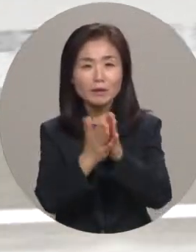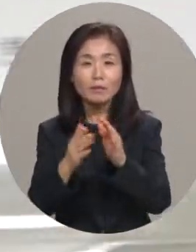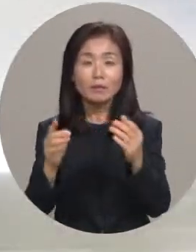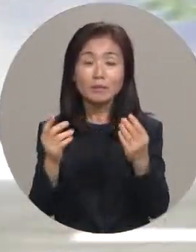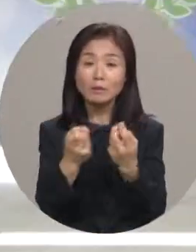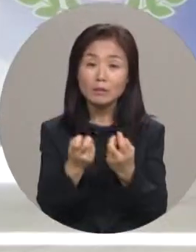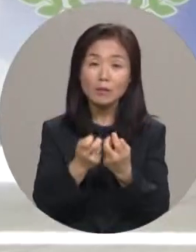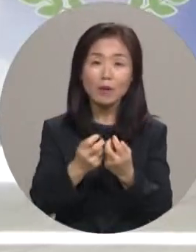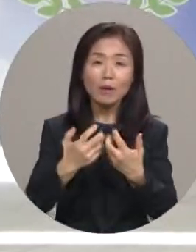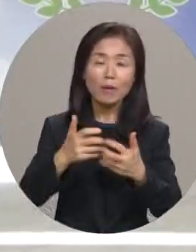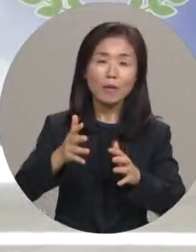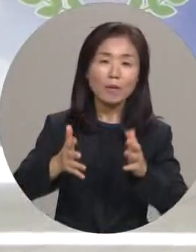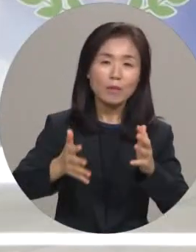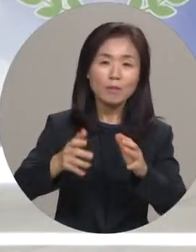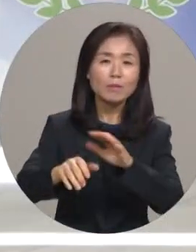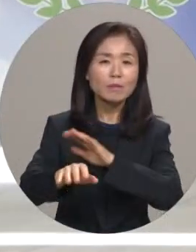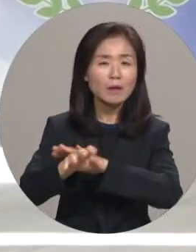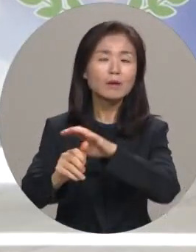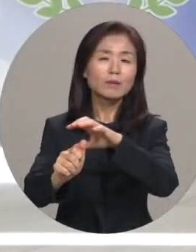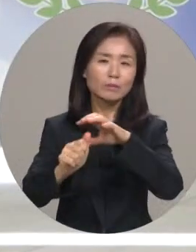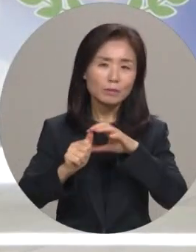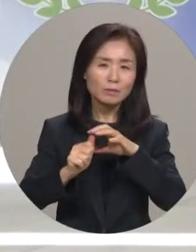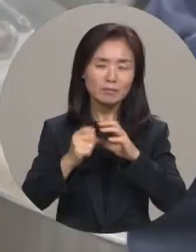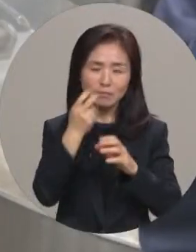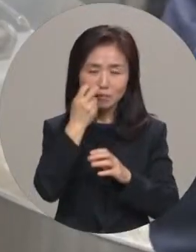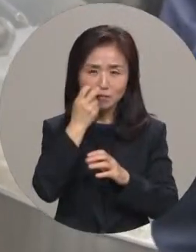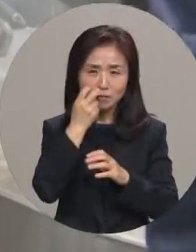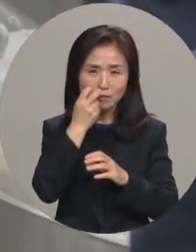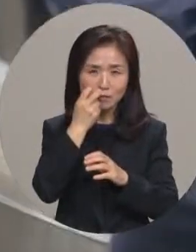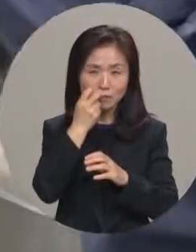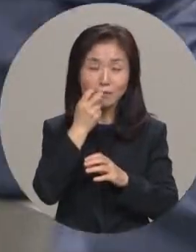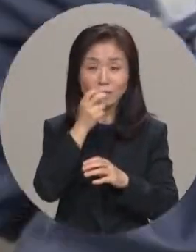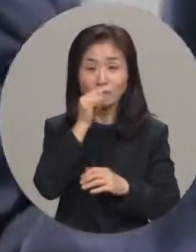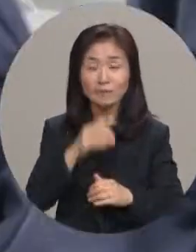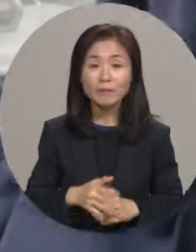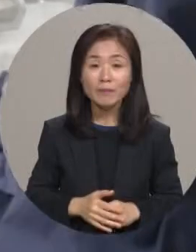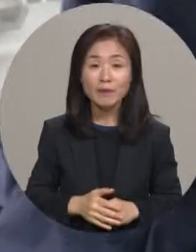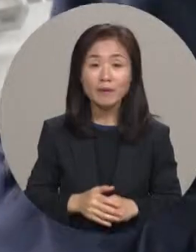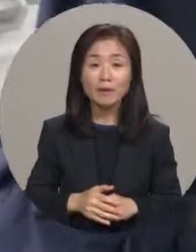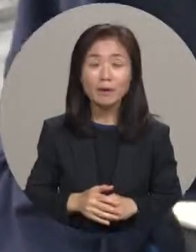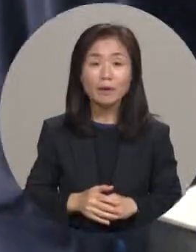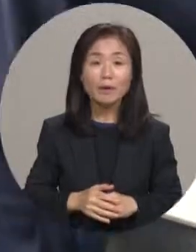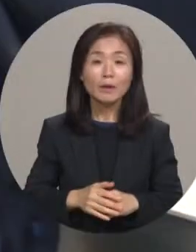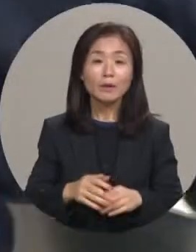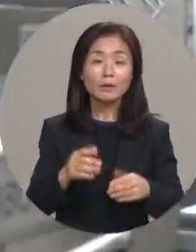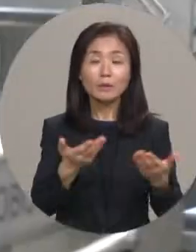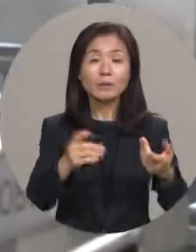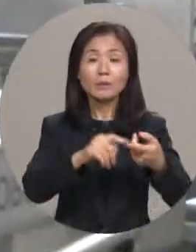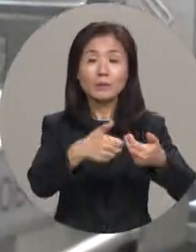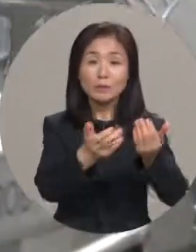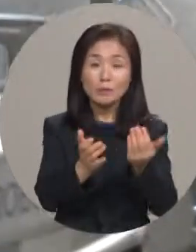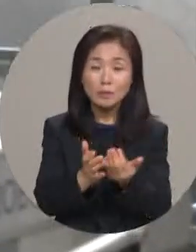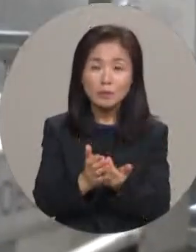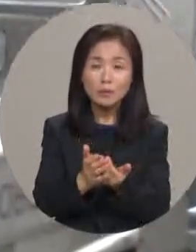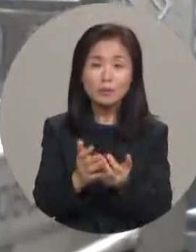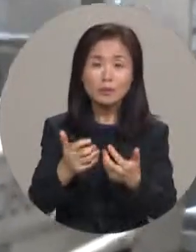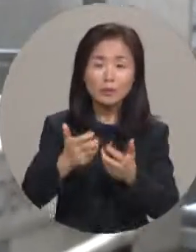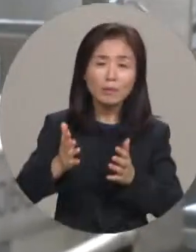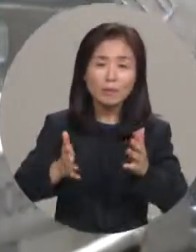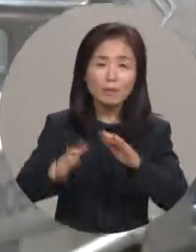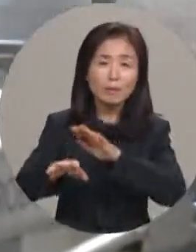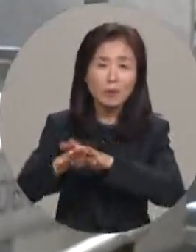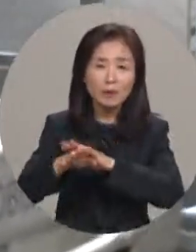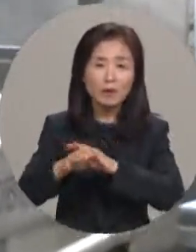로봇팔 도입을 검토하는 사례가 잇따르고 있습니다. 교육공무직본부 등 노조는 로봇팔 도입이 유해물질